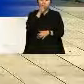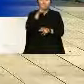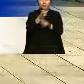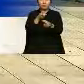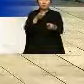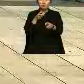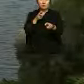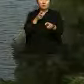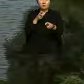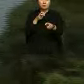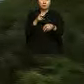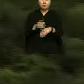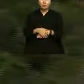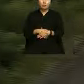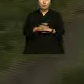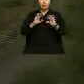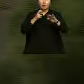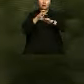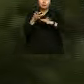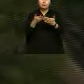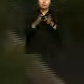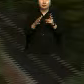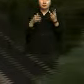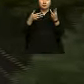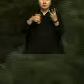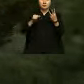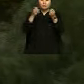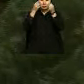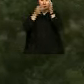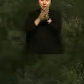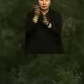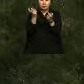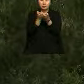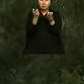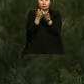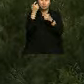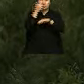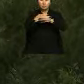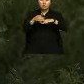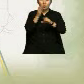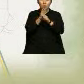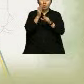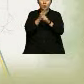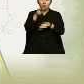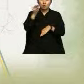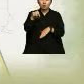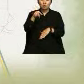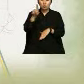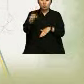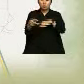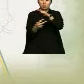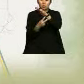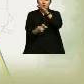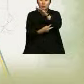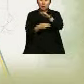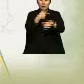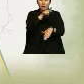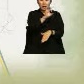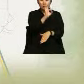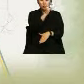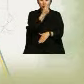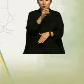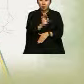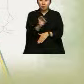지금 아니다. 국토부가 3기 신도시 교통대책의 하나로 계획 중인 수석대교는 강동대교와 미사대교